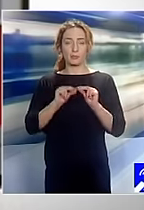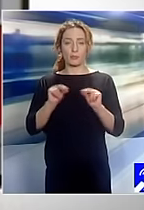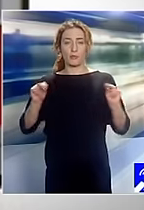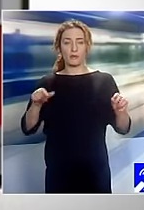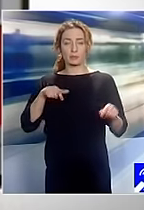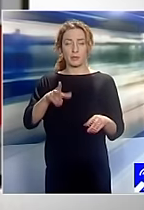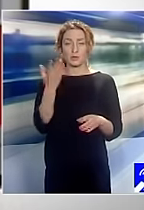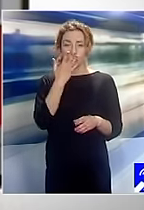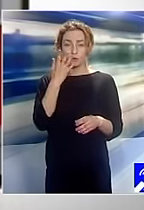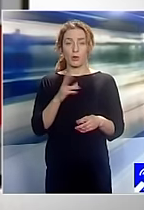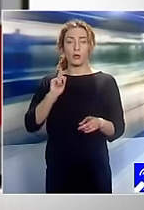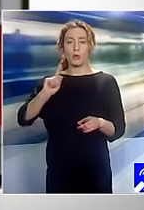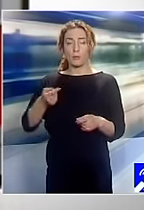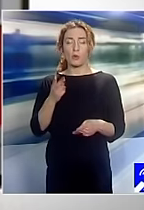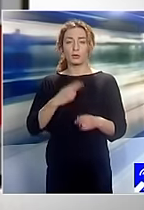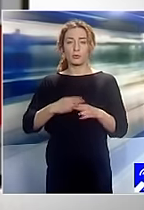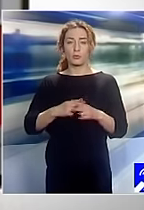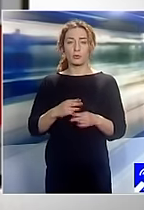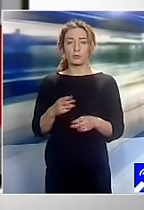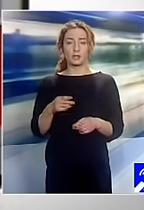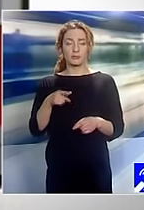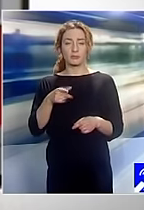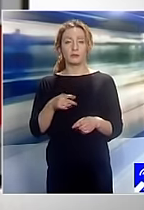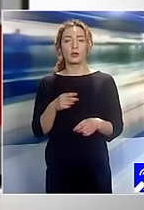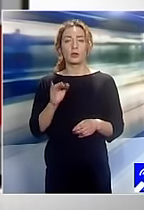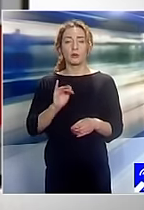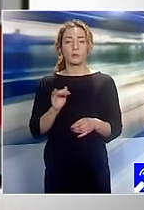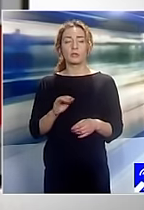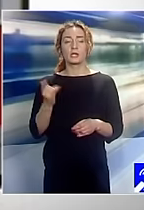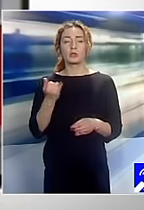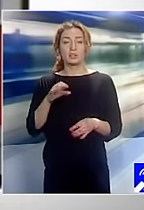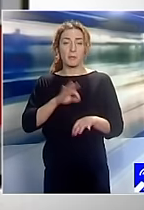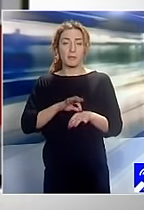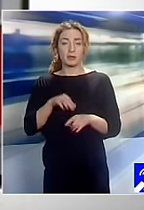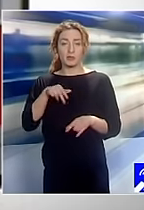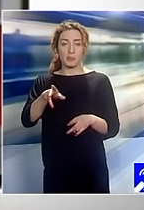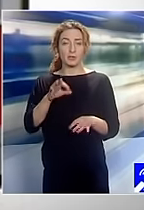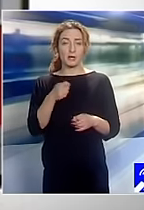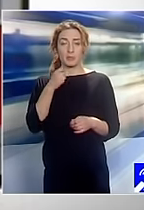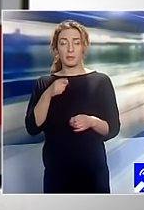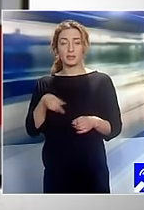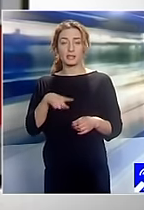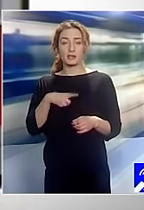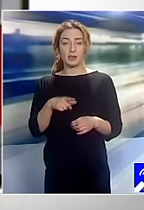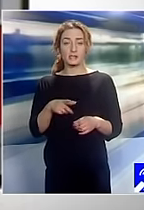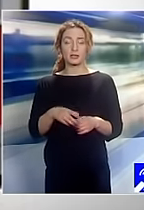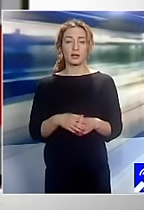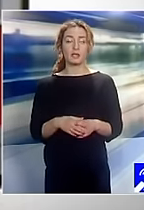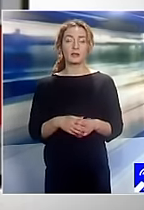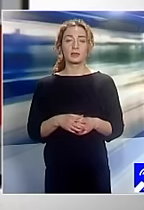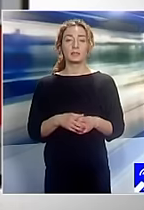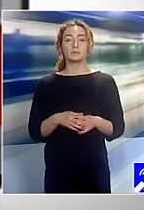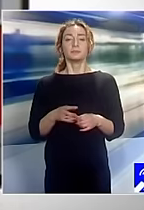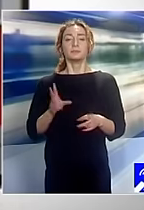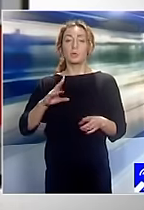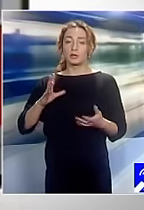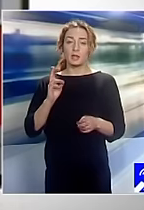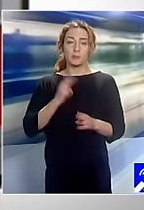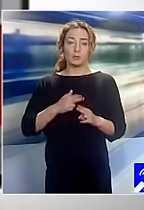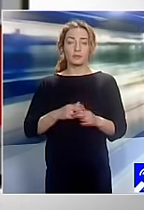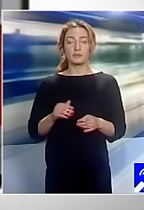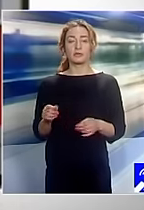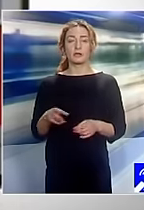poate îmbolnăvi copiii, dacă este medic și se duce la cabinet, poate îmbolnăvi pacienții, dacă este de orice meserie funcționar într-un ghișeu, lumea care